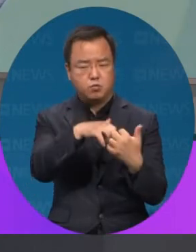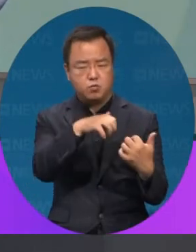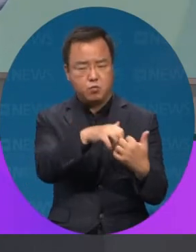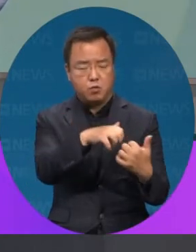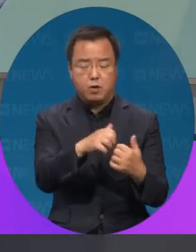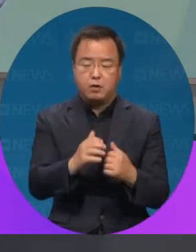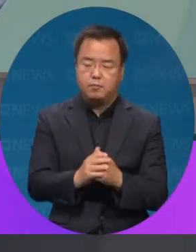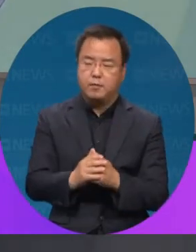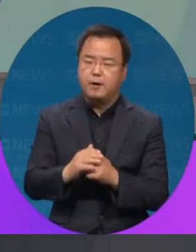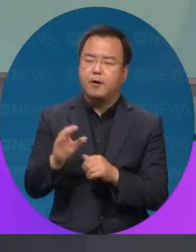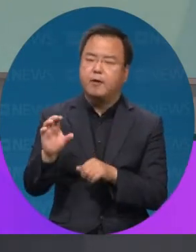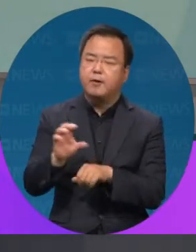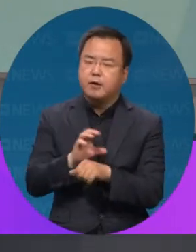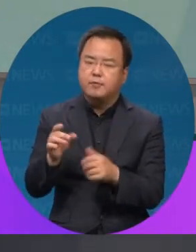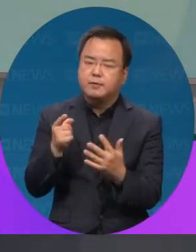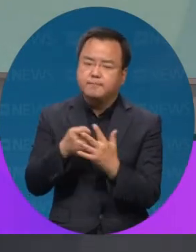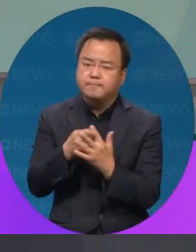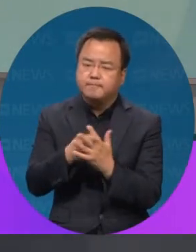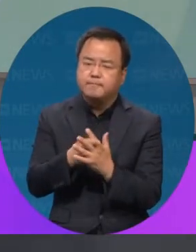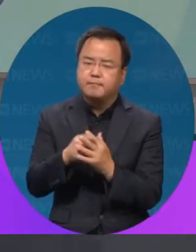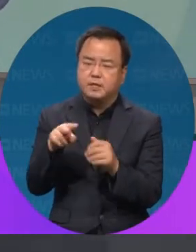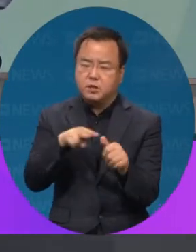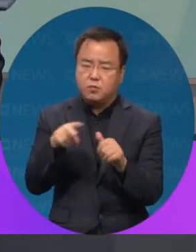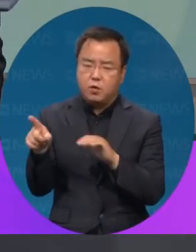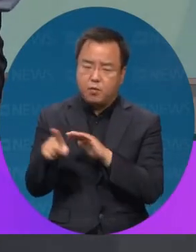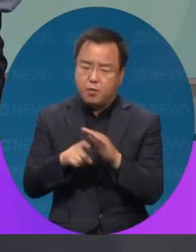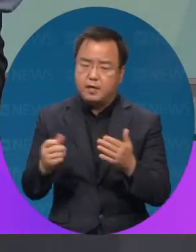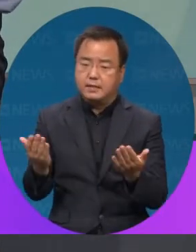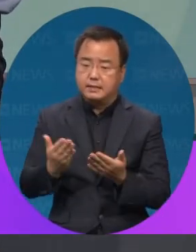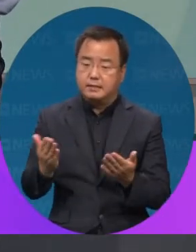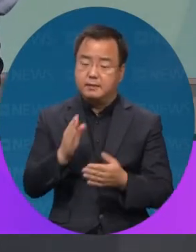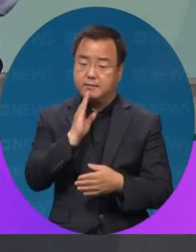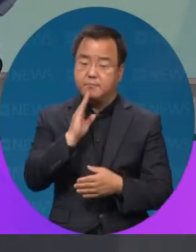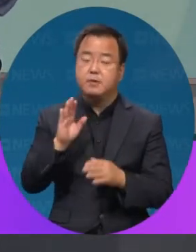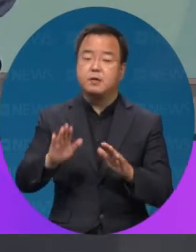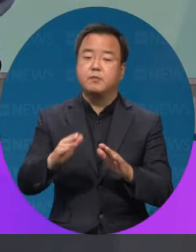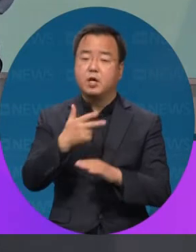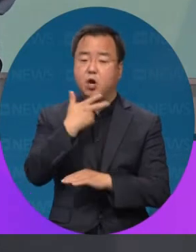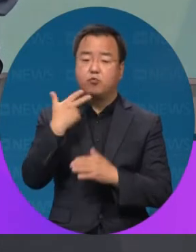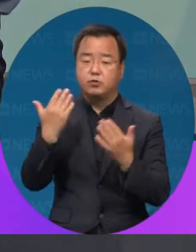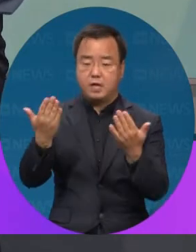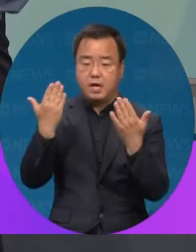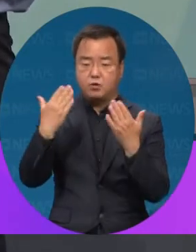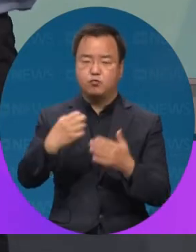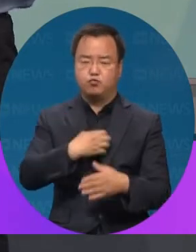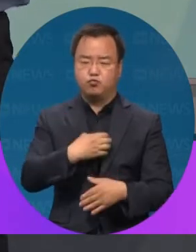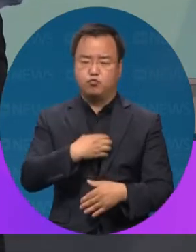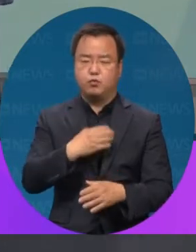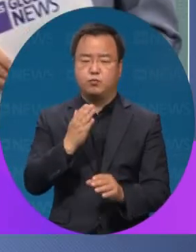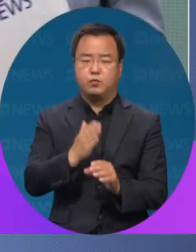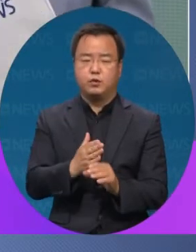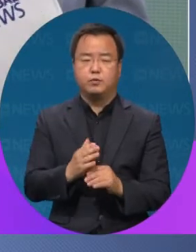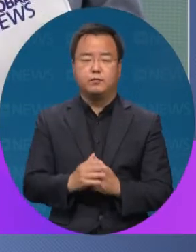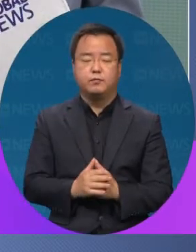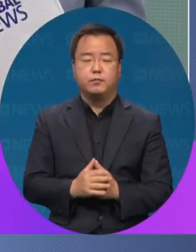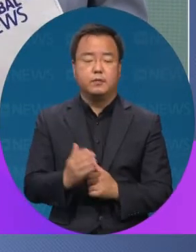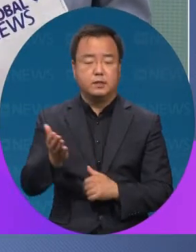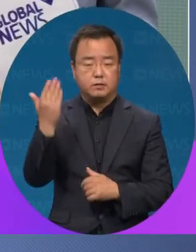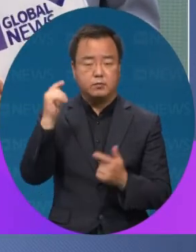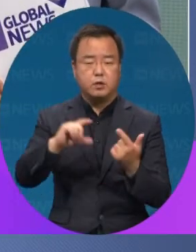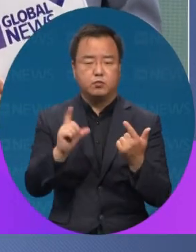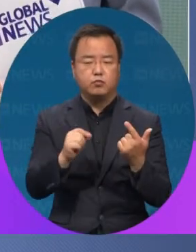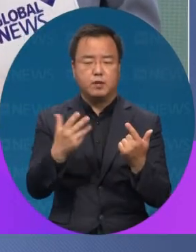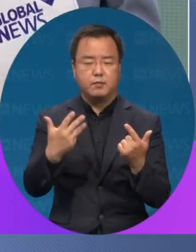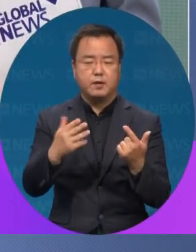에서 교묘하게 정보를 빼 나가는 이들이 1 컸죠 해커가 이번에 영국 학교들을 위협하고 있는 겁니다 지난 파리의 bbc